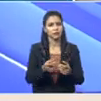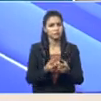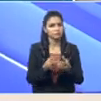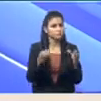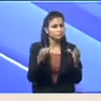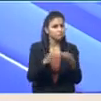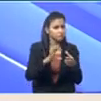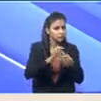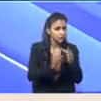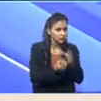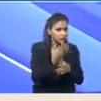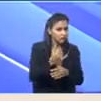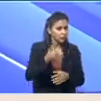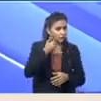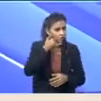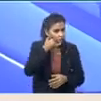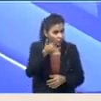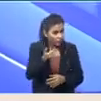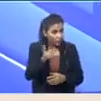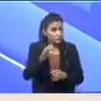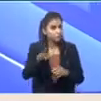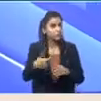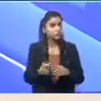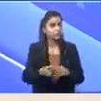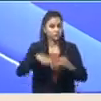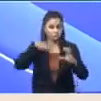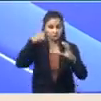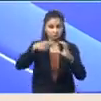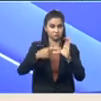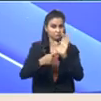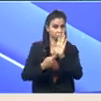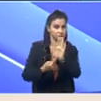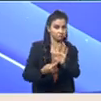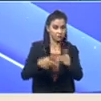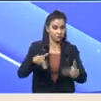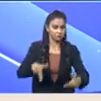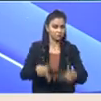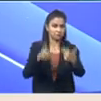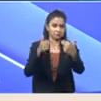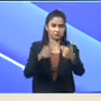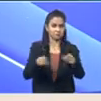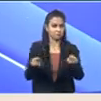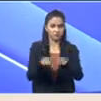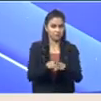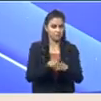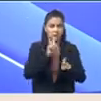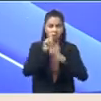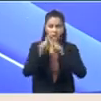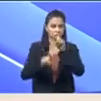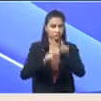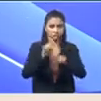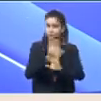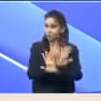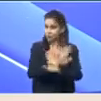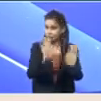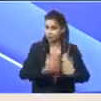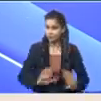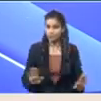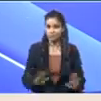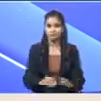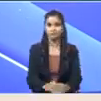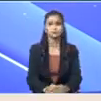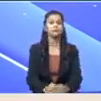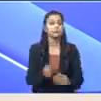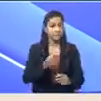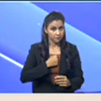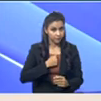एजेंसी फोन कॉल या वीडियो कॉल पर इस तरह पूछताछ कभी भी नहीं करती।